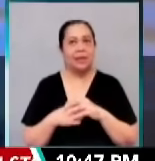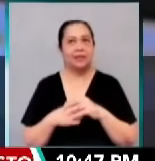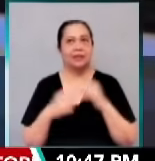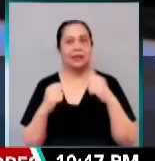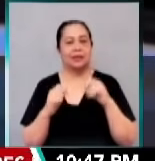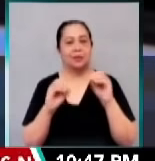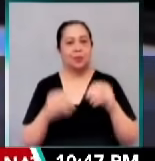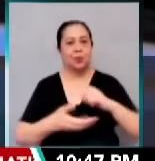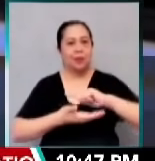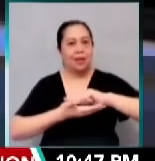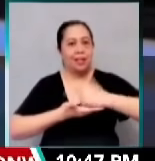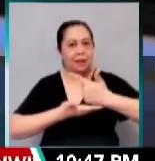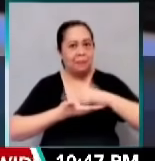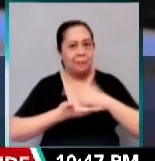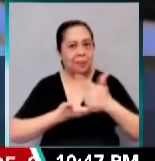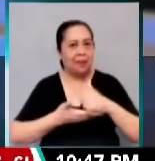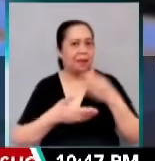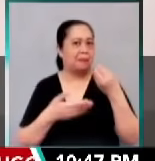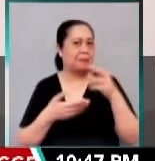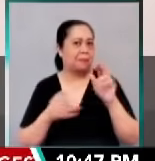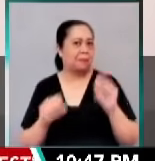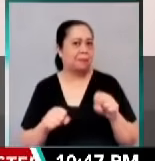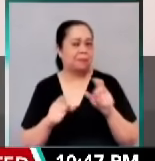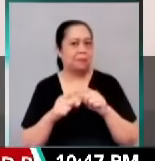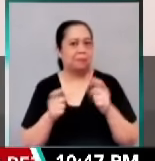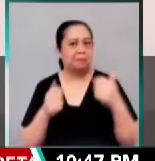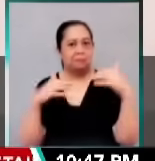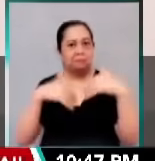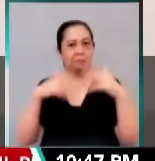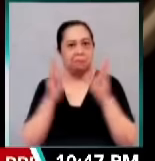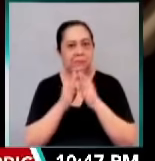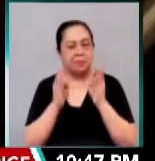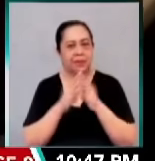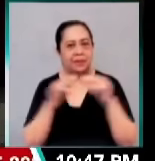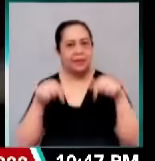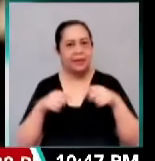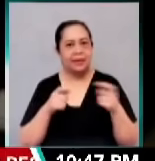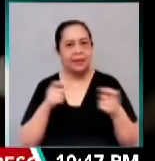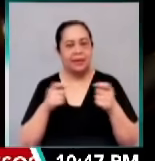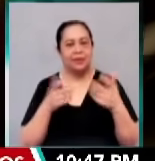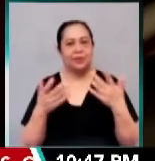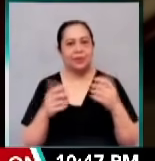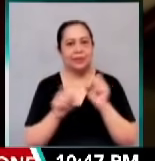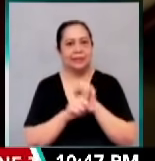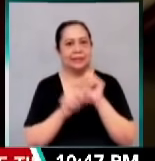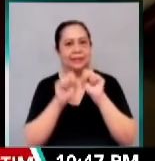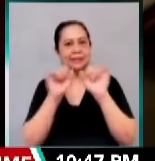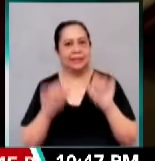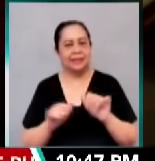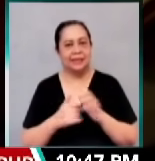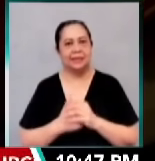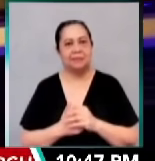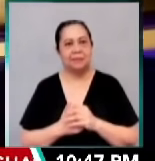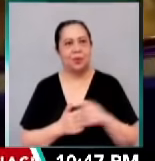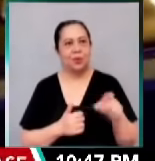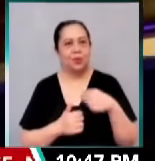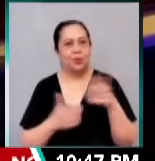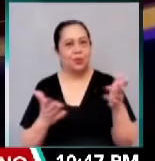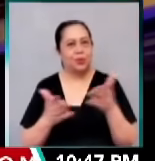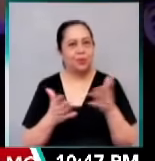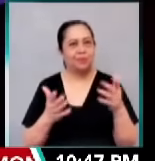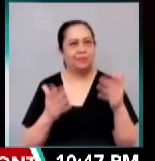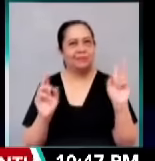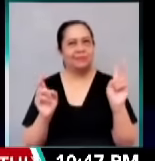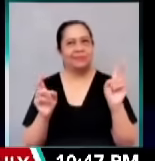here or I can even do meetings here. Light control system. Para siyang sa plane, yung mga maliliit na lights na parang